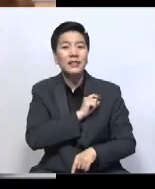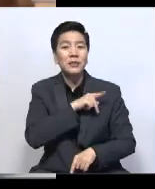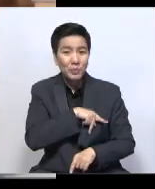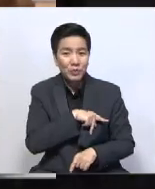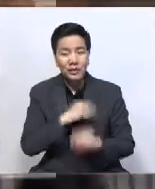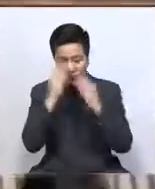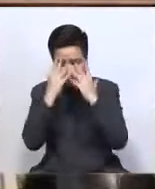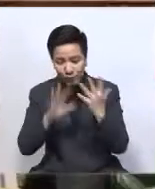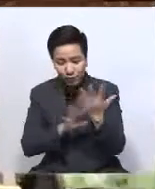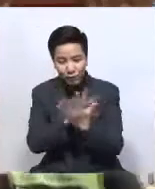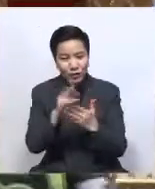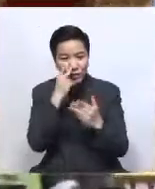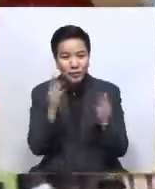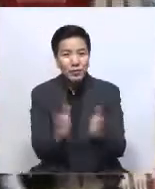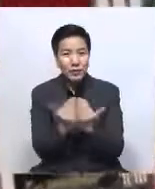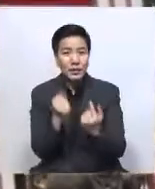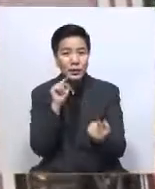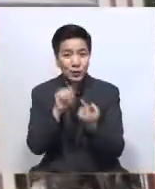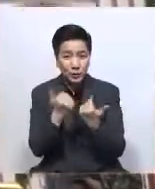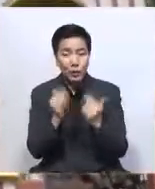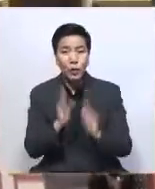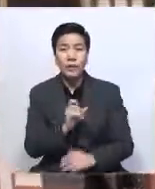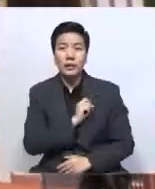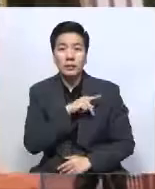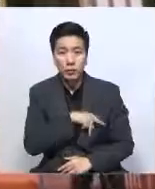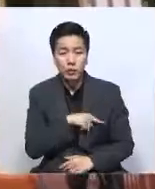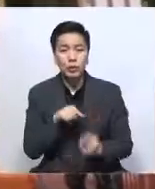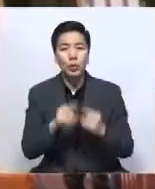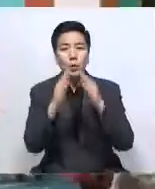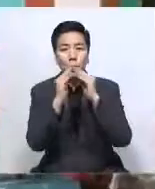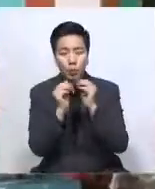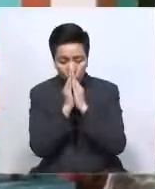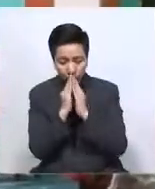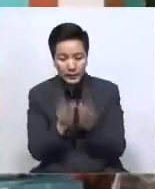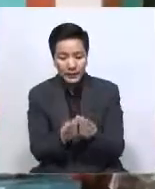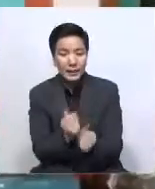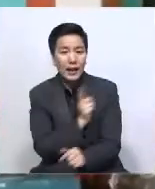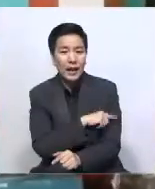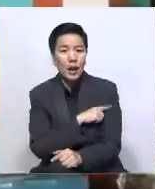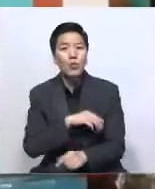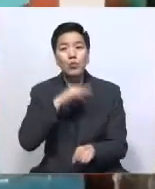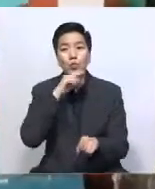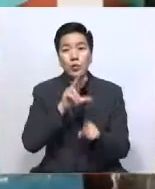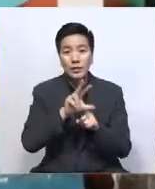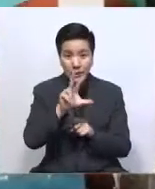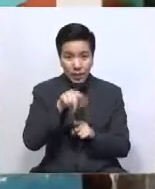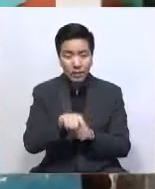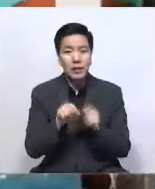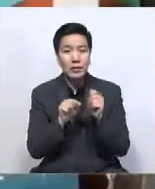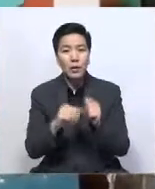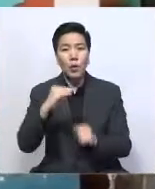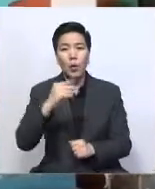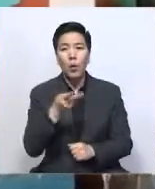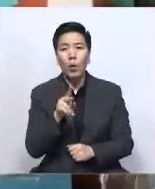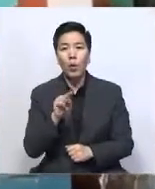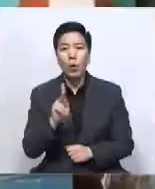และไทยมุสลิมส่วนสถานที่ยึดเหนี่ยวของพี่น้องชาวไทยพุทธคือวัดทรายขาวซึ่งตั้งอยู่ที่หมู่3ตำบลทรายขาวอำเภอโคกโพจังหวัด